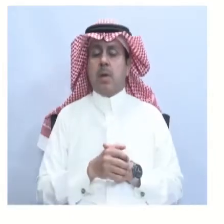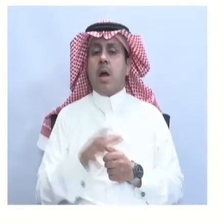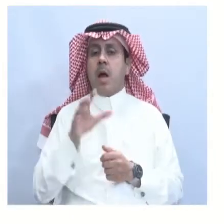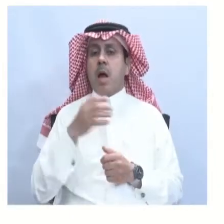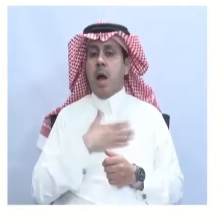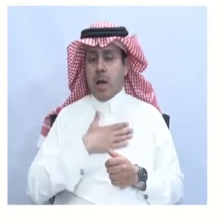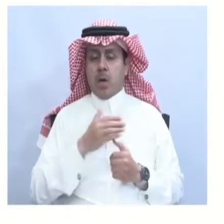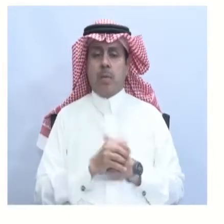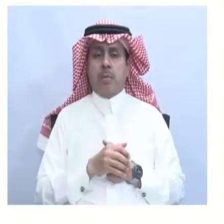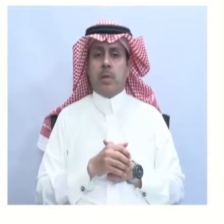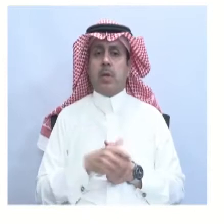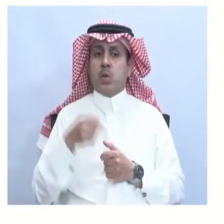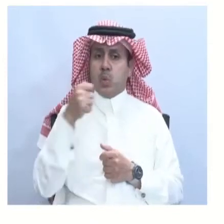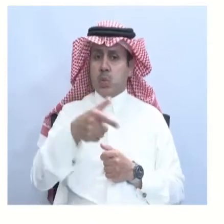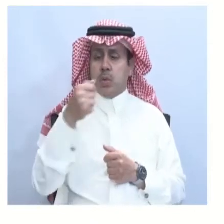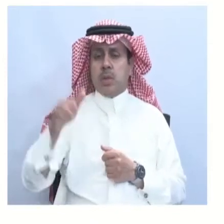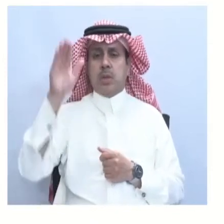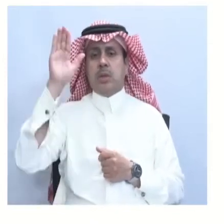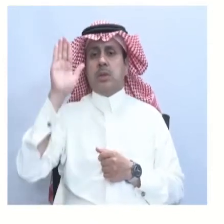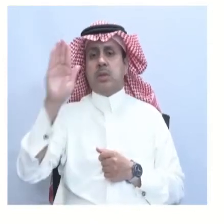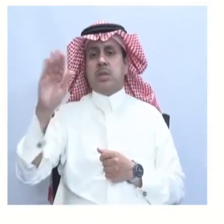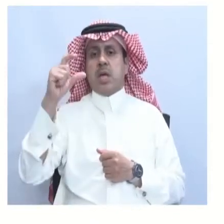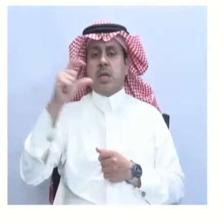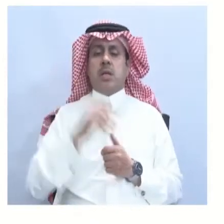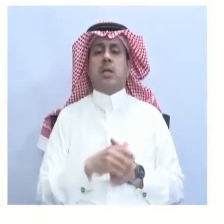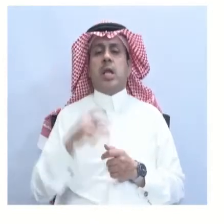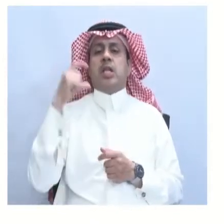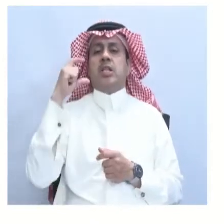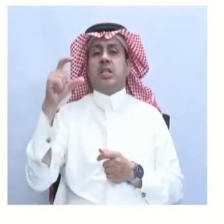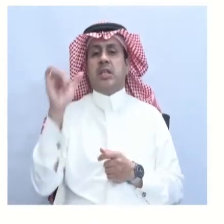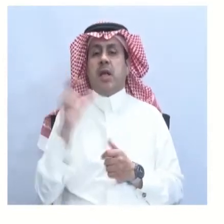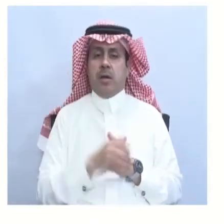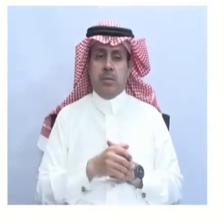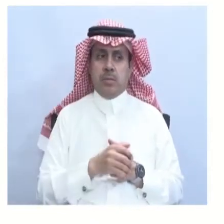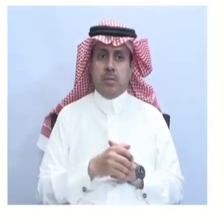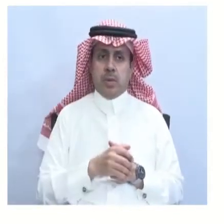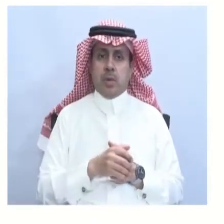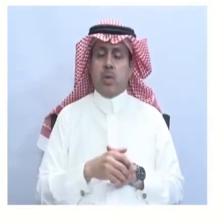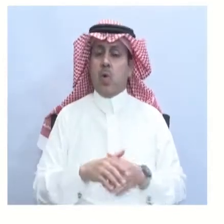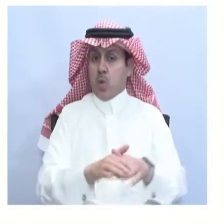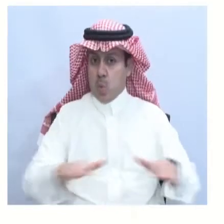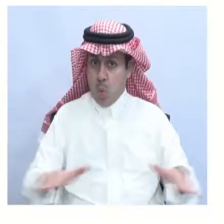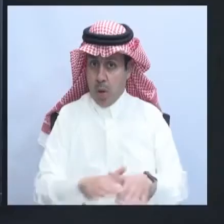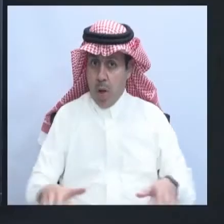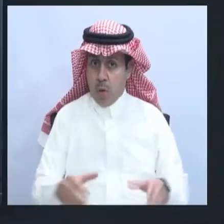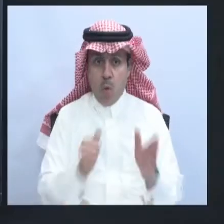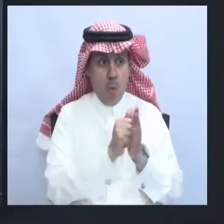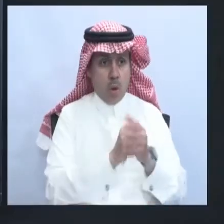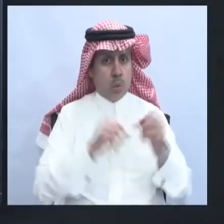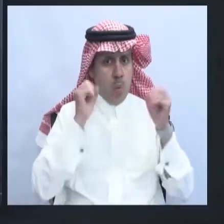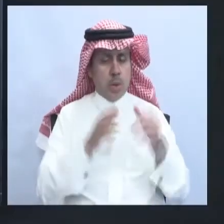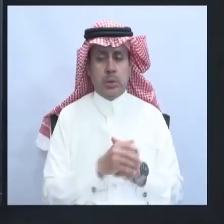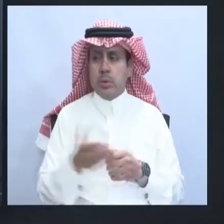املاكه ليسدد ديونه شخص عليه ديون وعنده املاك اراضي وعقارات وهؤلاء